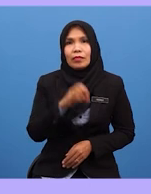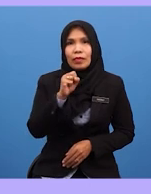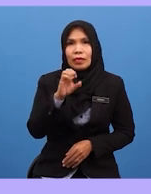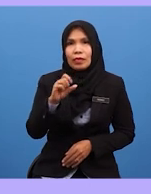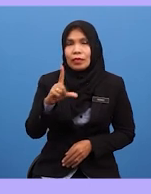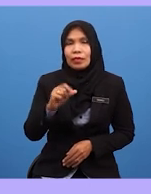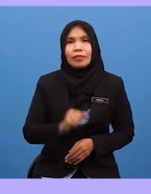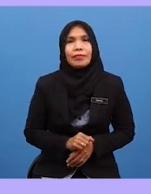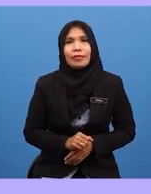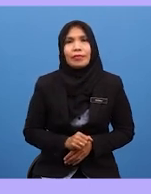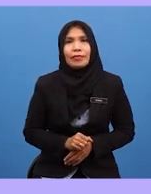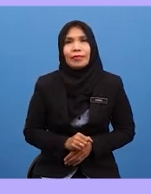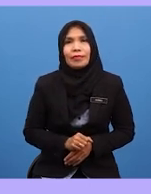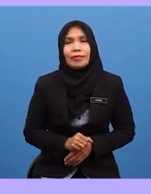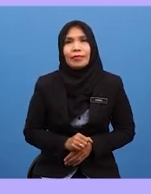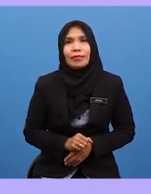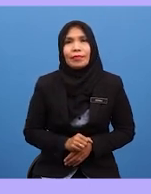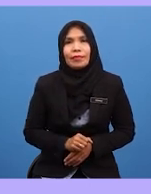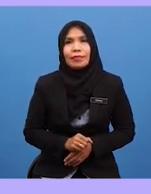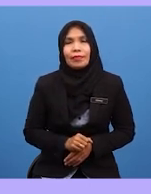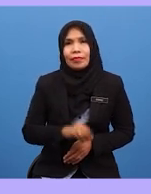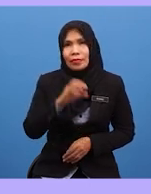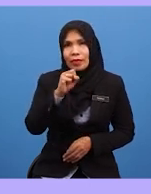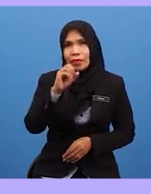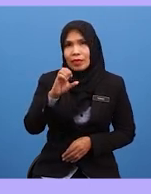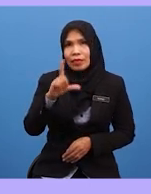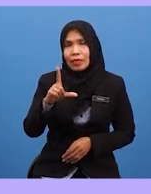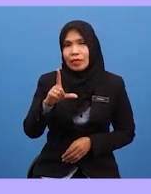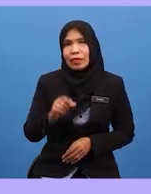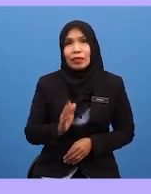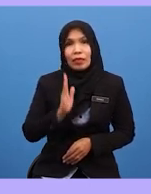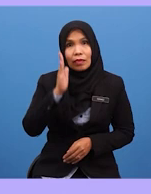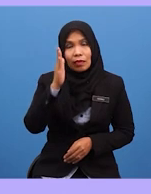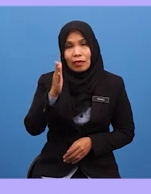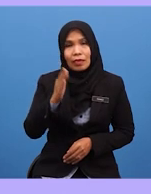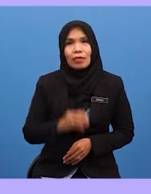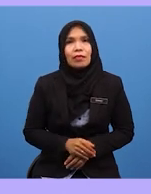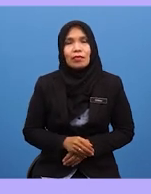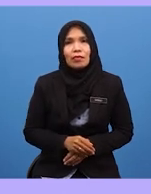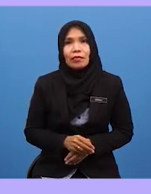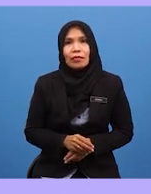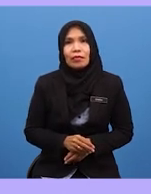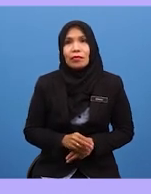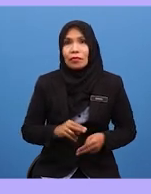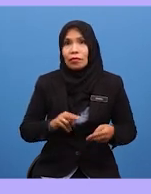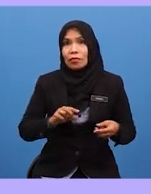sel. Sel-sel mengalami perubahan bentuk dan